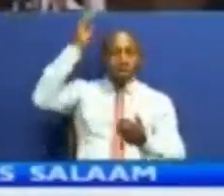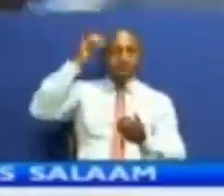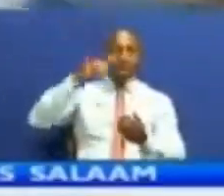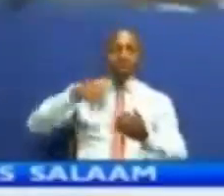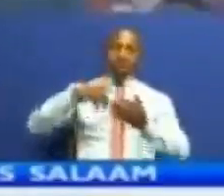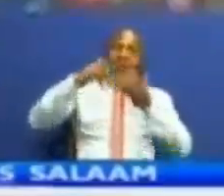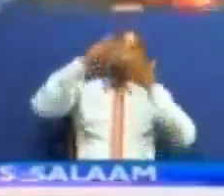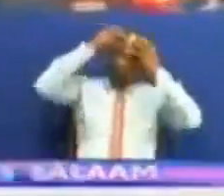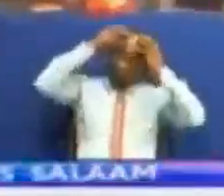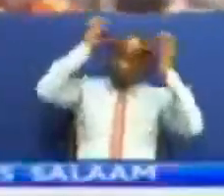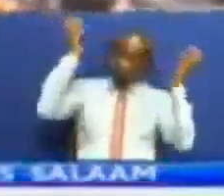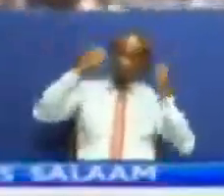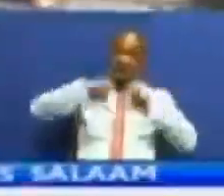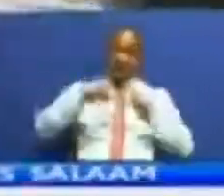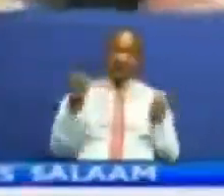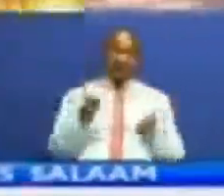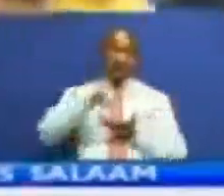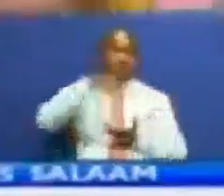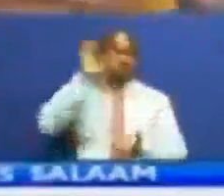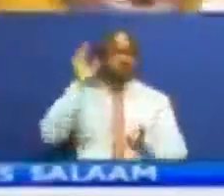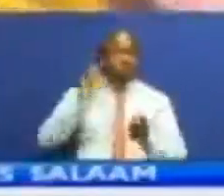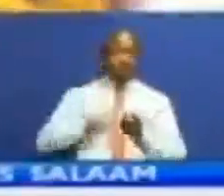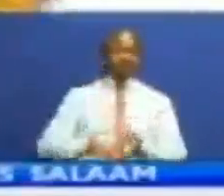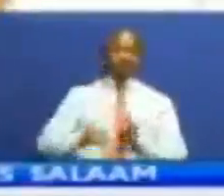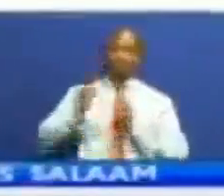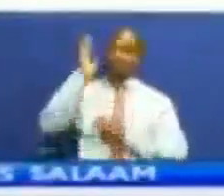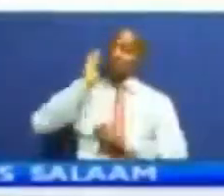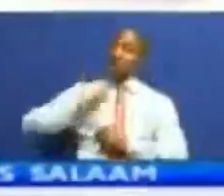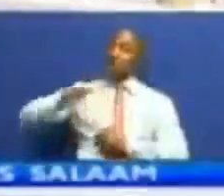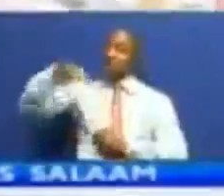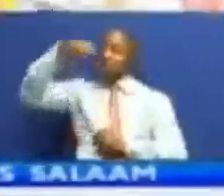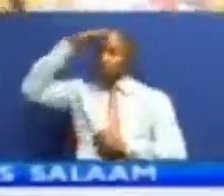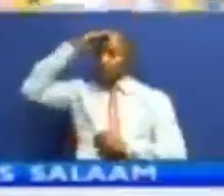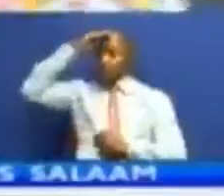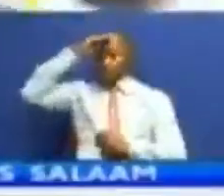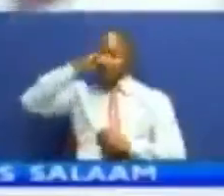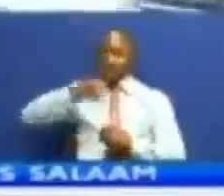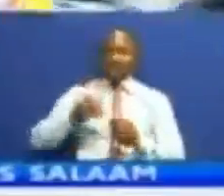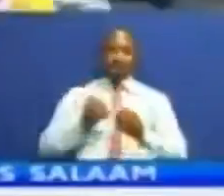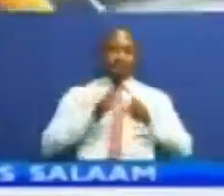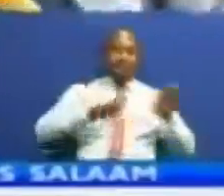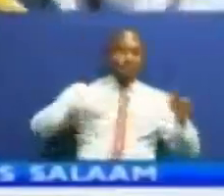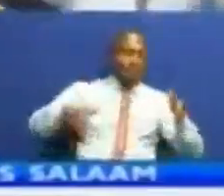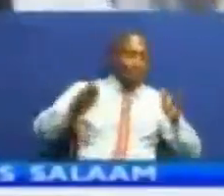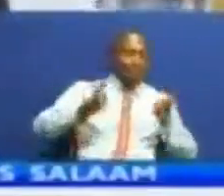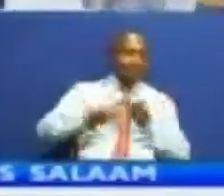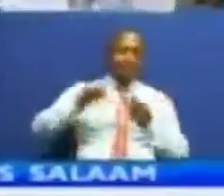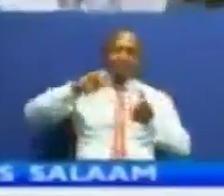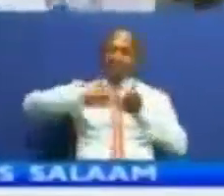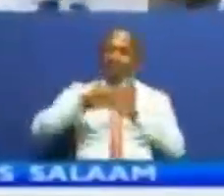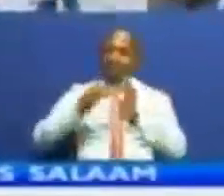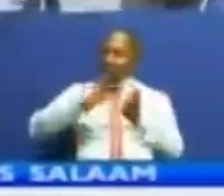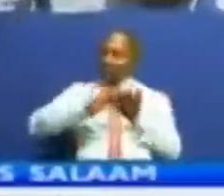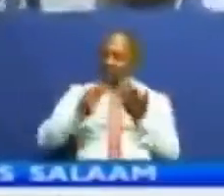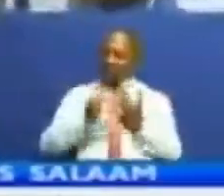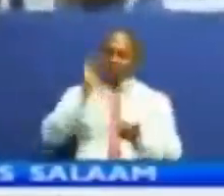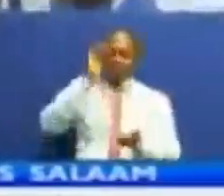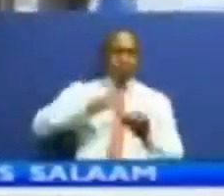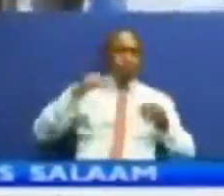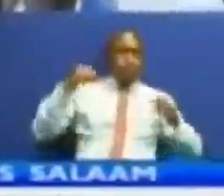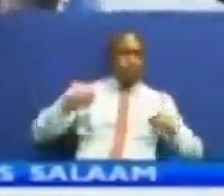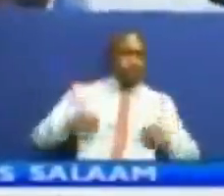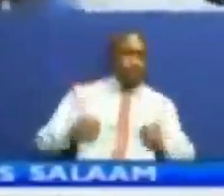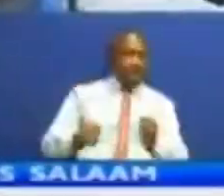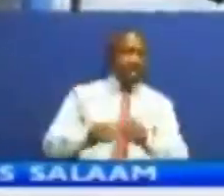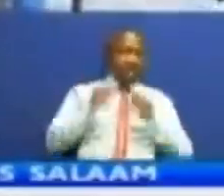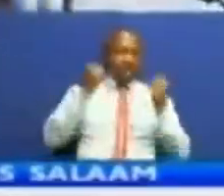kishaumbuka. Jeshi la polisi, kikosi cha usalama barabarani, kina mikakati gani ya kupunguza ajali zitokanazo na ukaidi wa